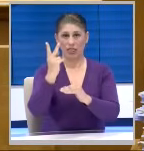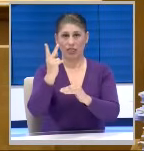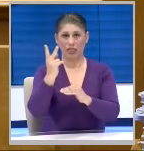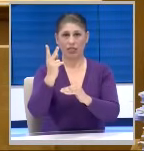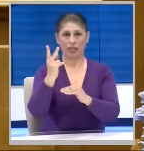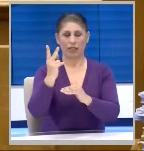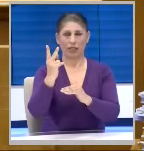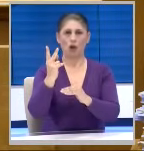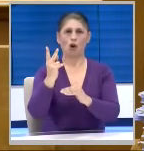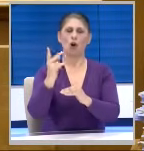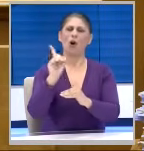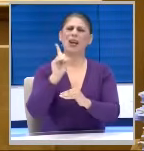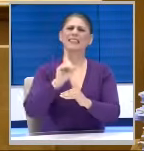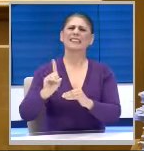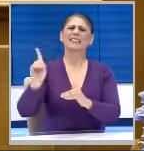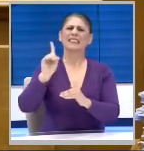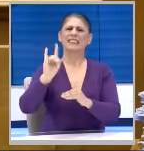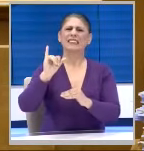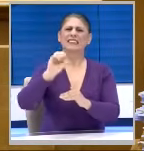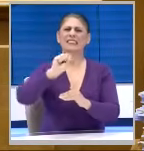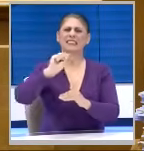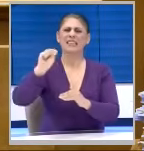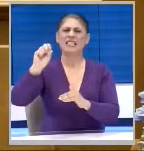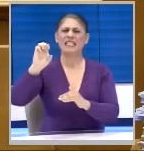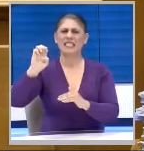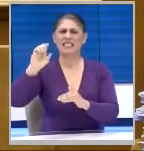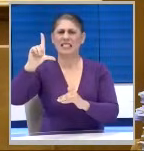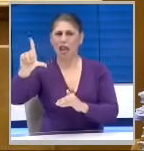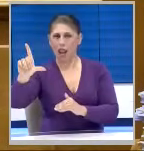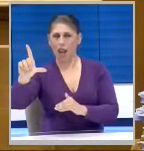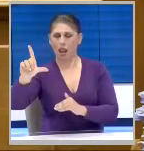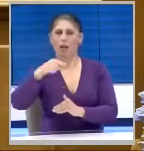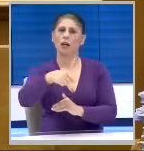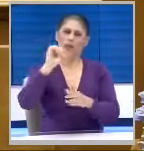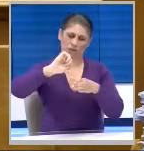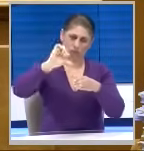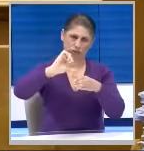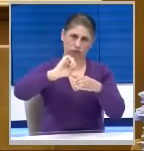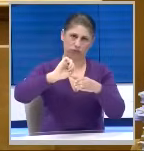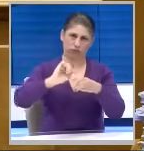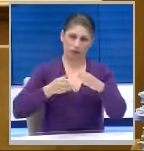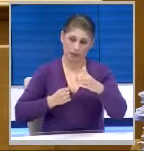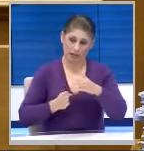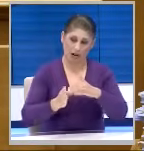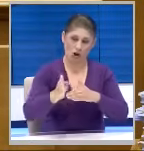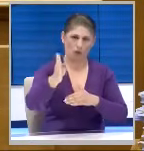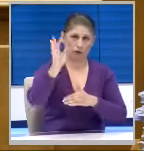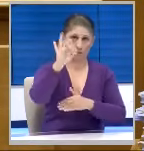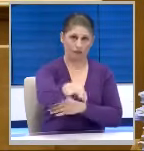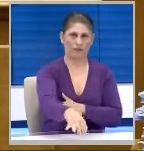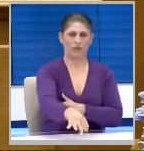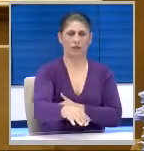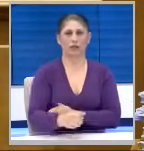νελ άμαξες και χωρίς επιβάτες και αφίχθη στη λάρισα κινούμενη στη γραμμή ανόδου άλλη αμαξοστοιχία